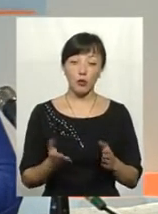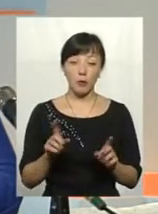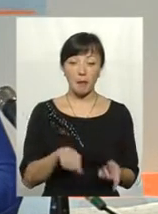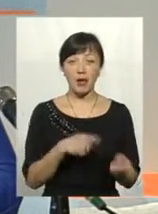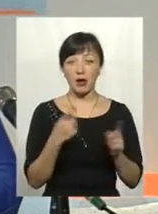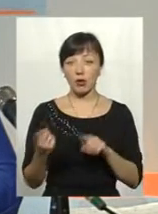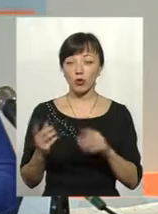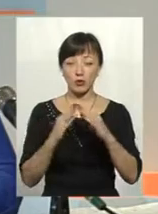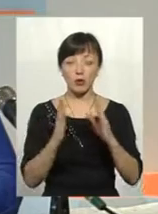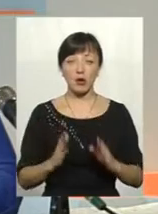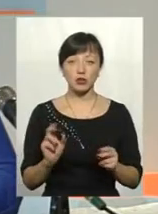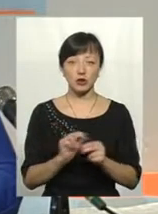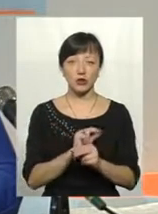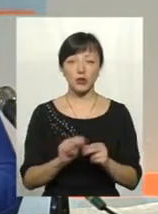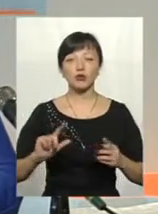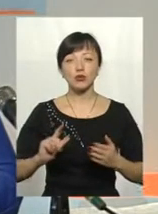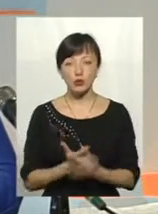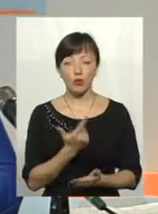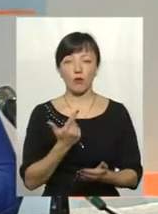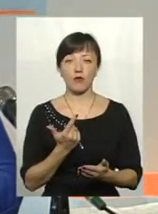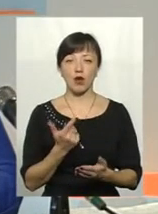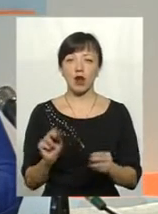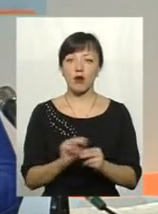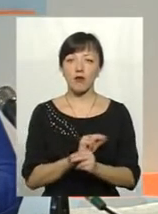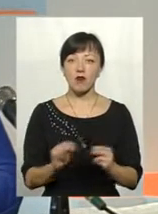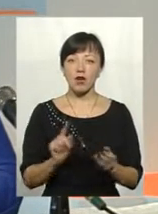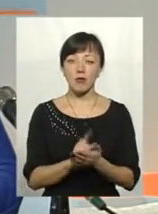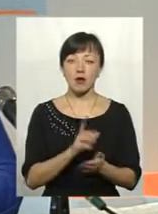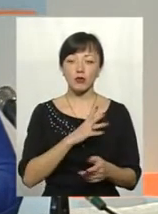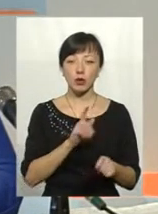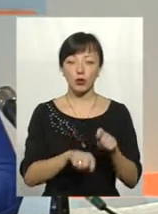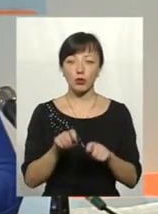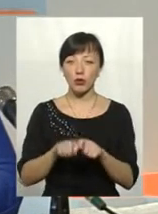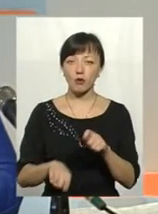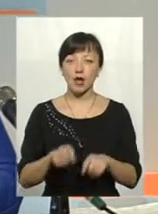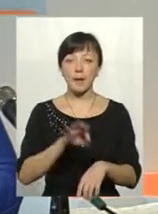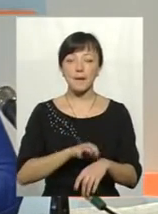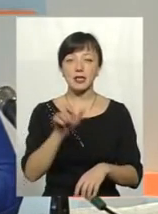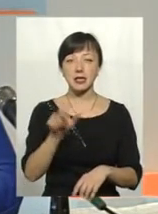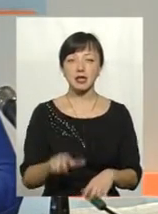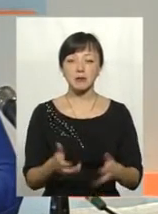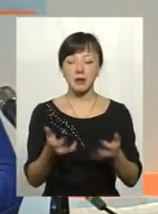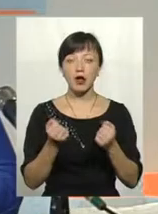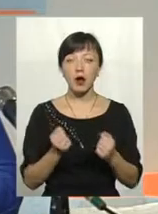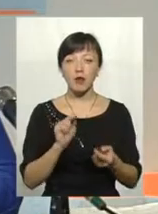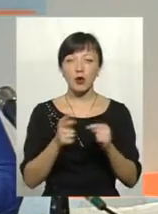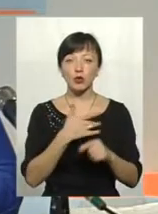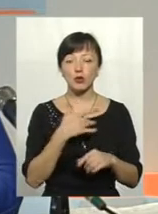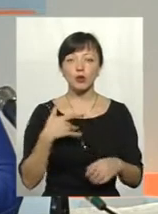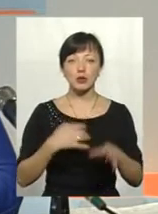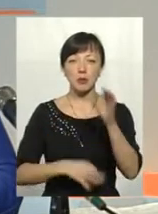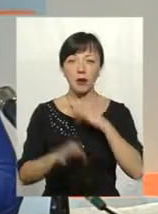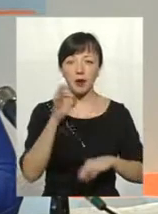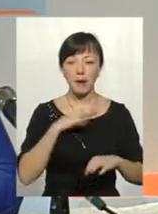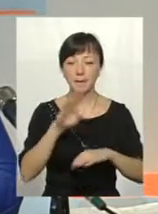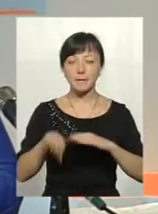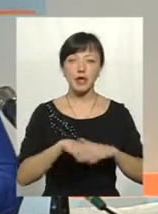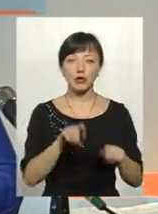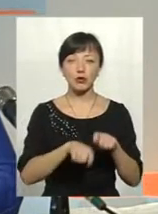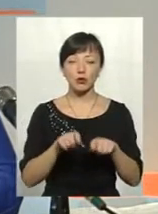переходять на амбулаторне лікування, знову ж таки, лікування має бути контрольоване. Тобто пацієнт має приймати протитуберкульозні препарати під